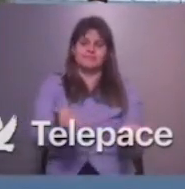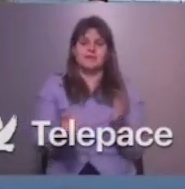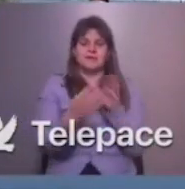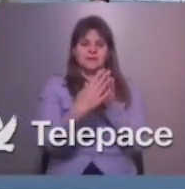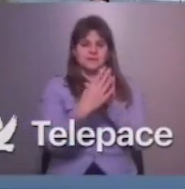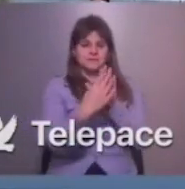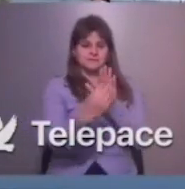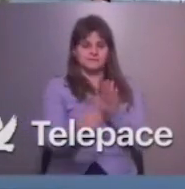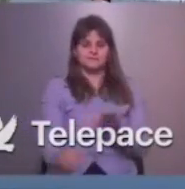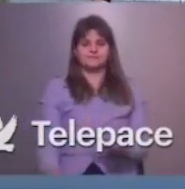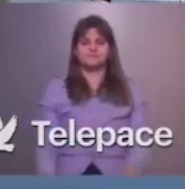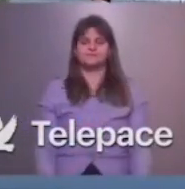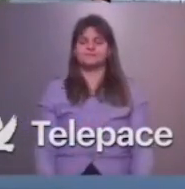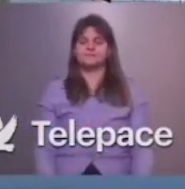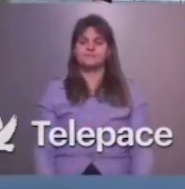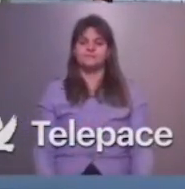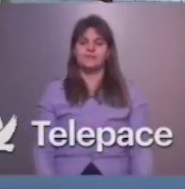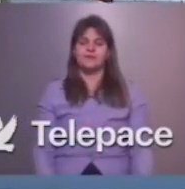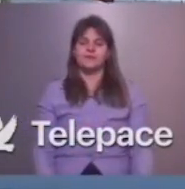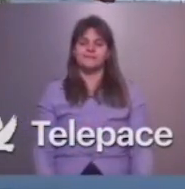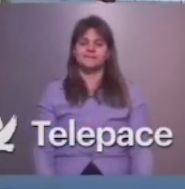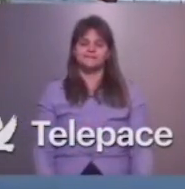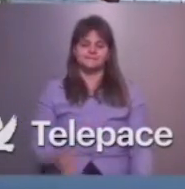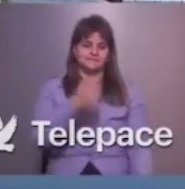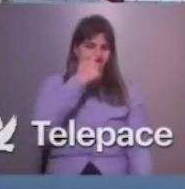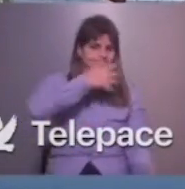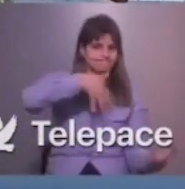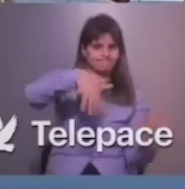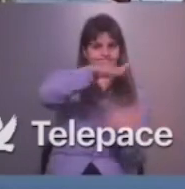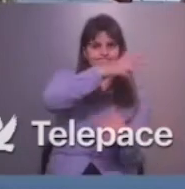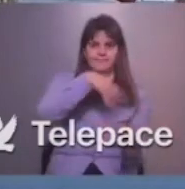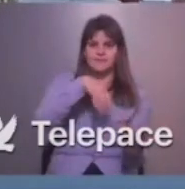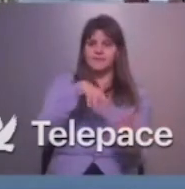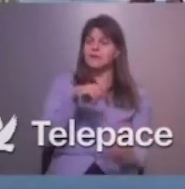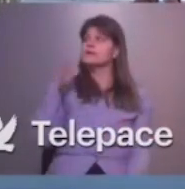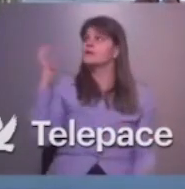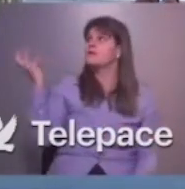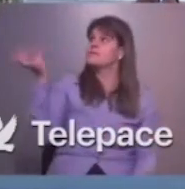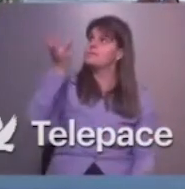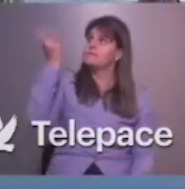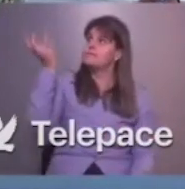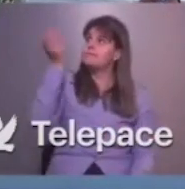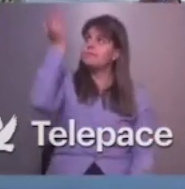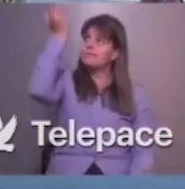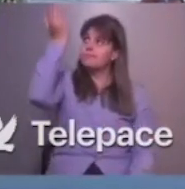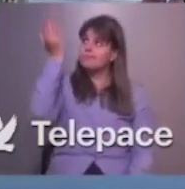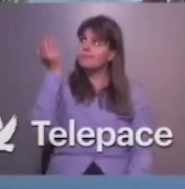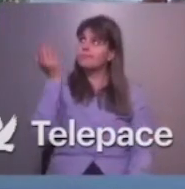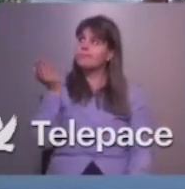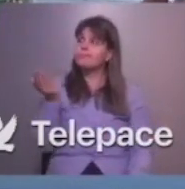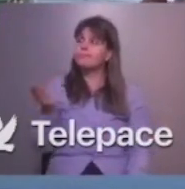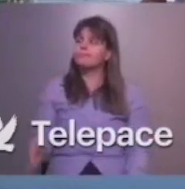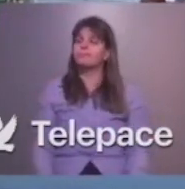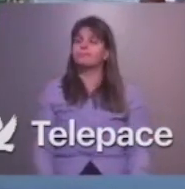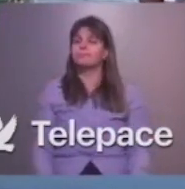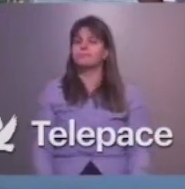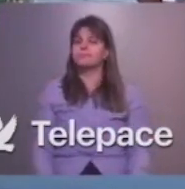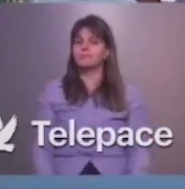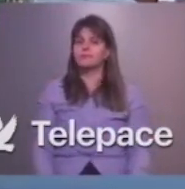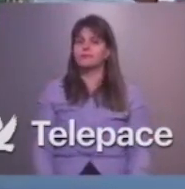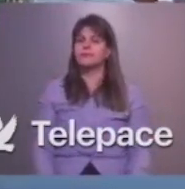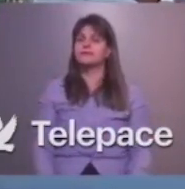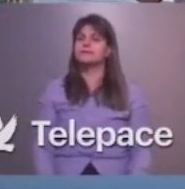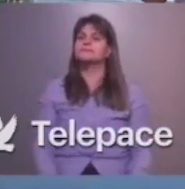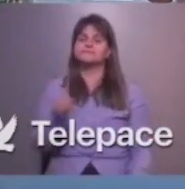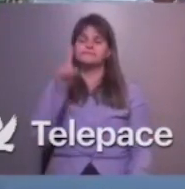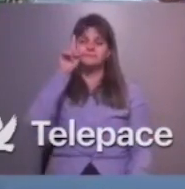Sotto un cielo tersissimo, sereno, non ci sono nuvole,